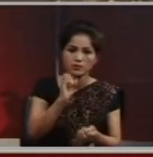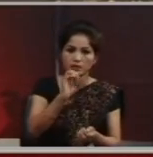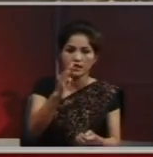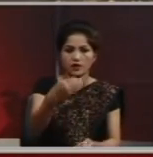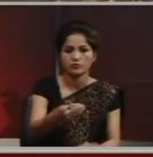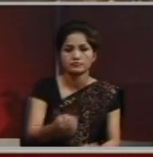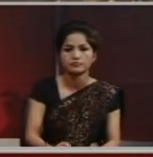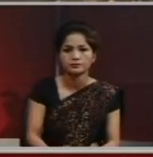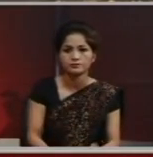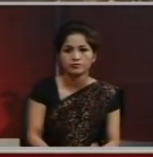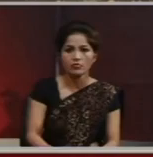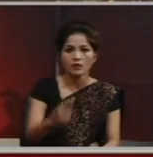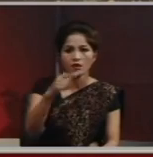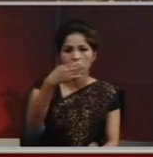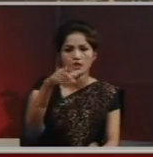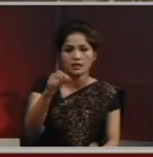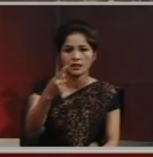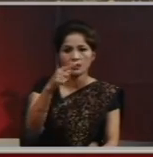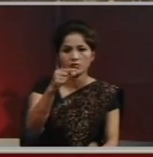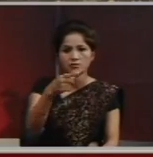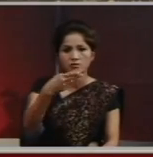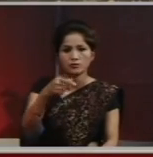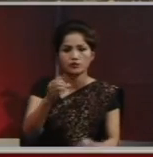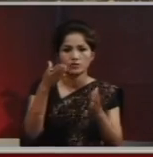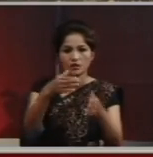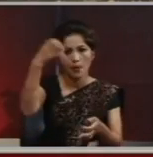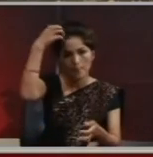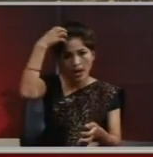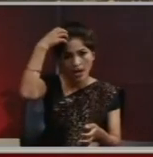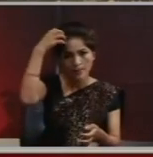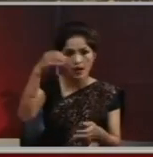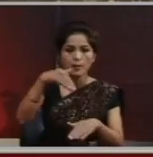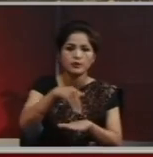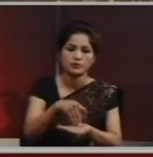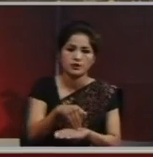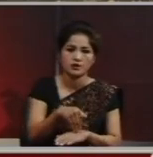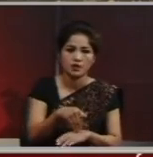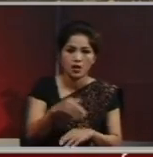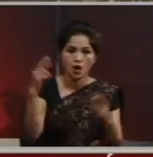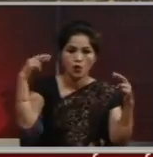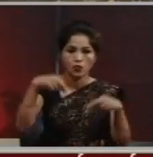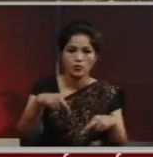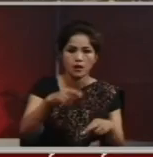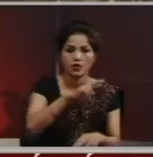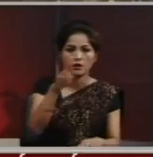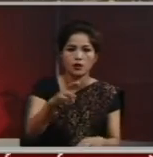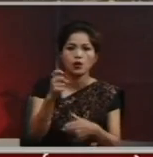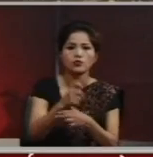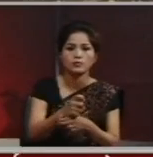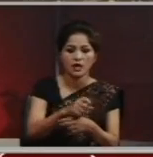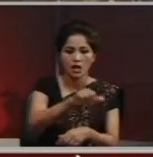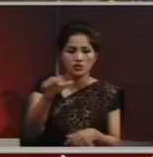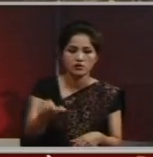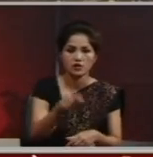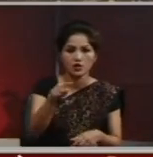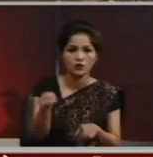हुन्। कैलाली, कञ्चनपुरसहित पाल्पा, प्युठान, रोल्पा र गुल्मीका